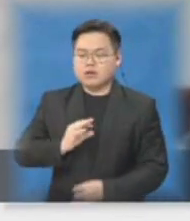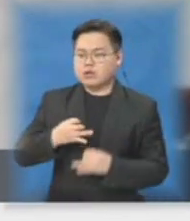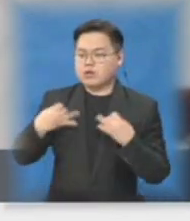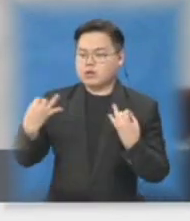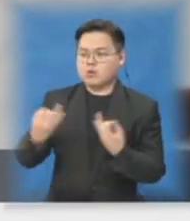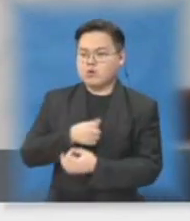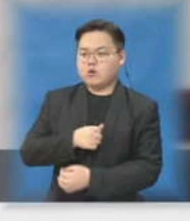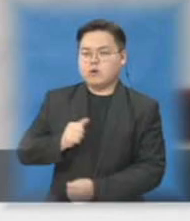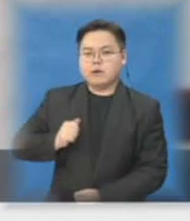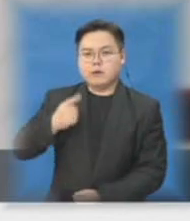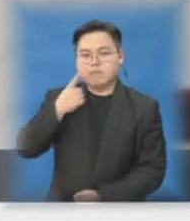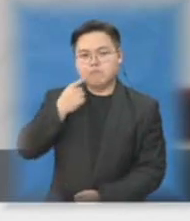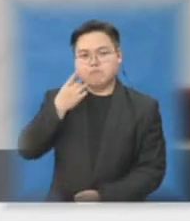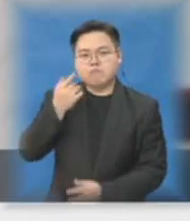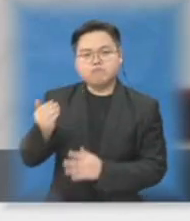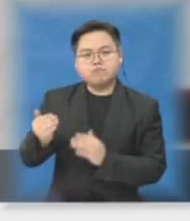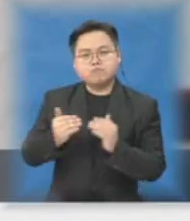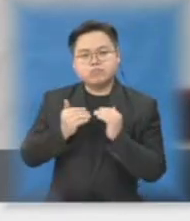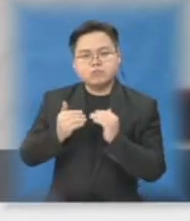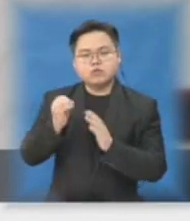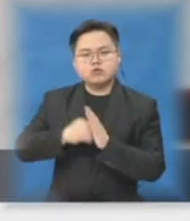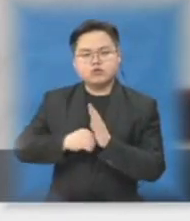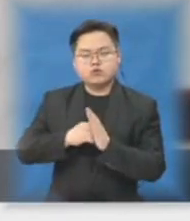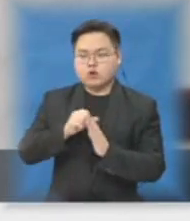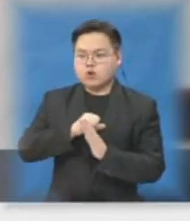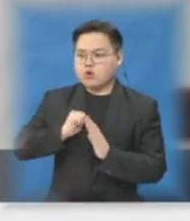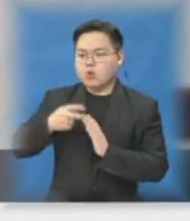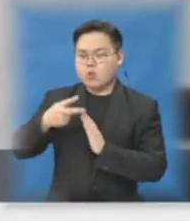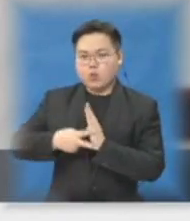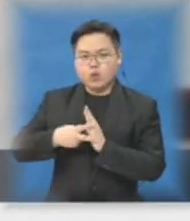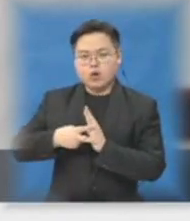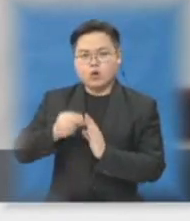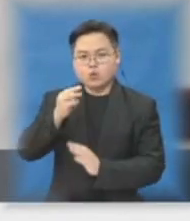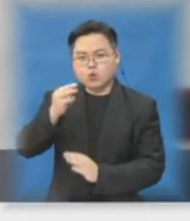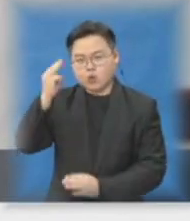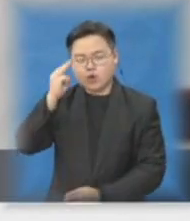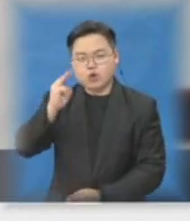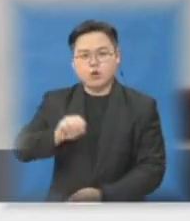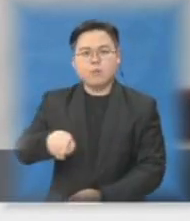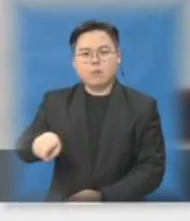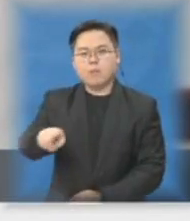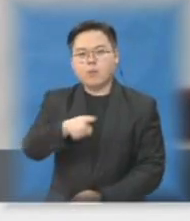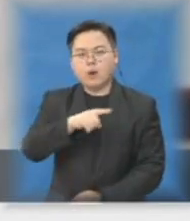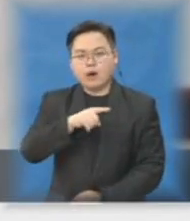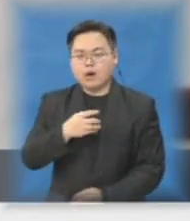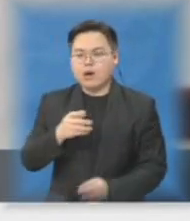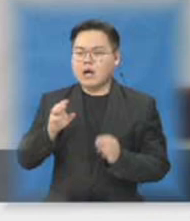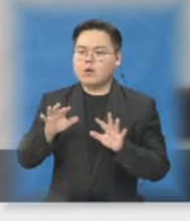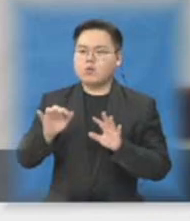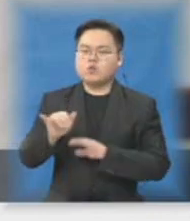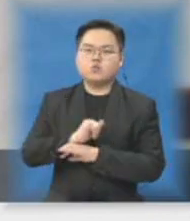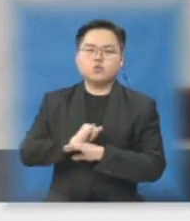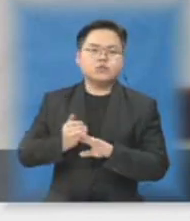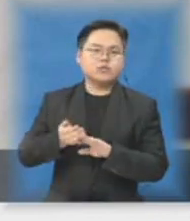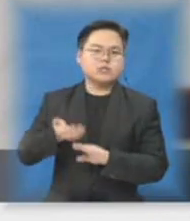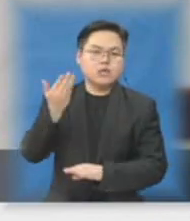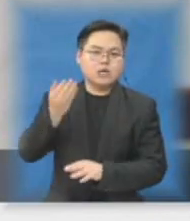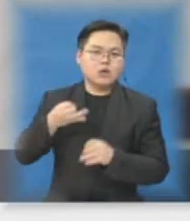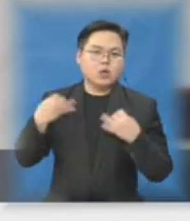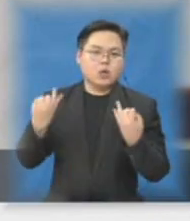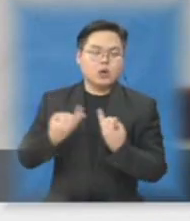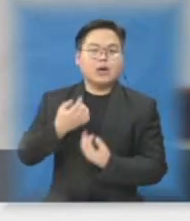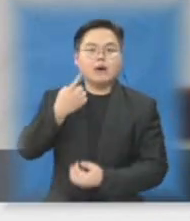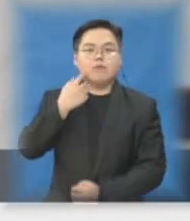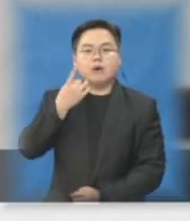одоо партисэх өөрийн үнэлгээг бол хийж ирэх нь туршлагатлаг байгаа. Нийтдээ нэг 10 гаруй улс орны одоо парламентууд гендерийн мэдрэмжтэй